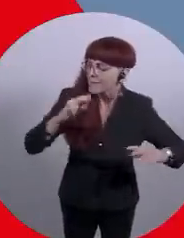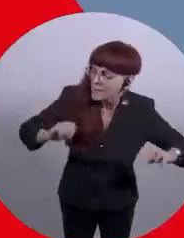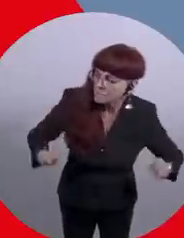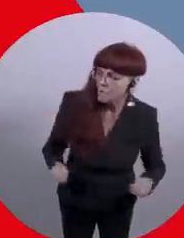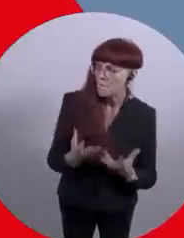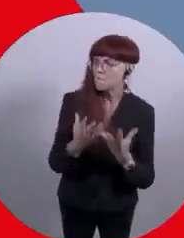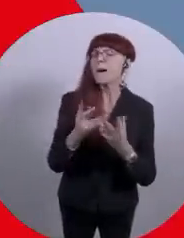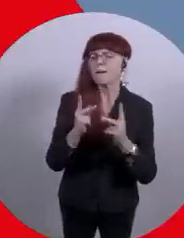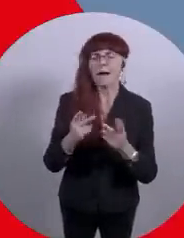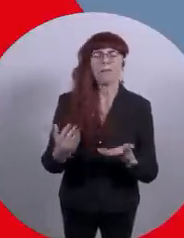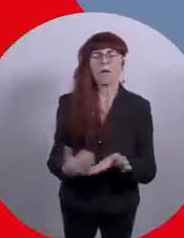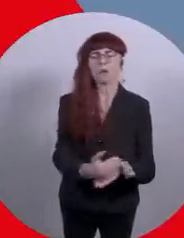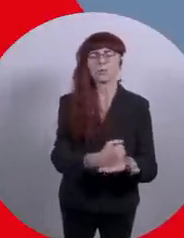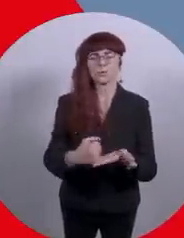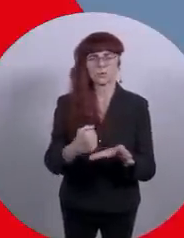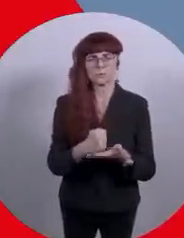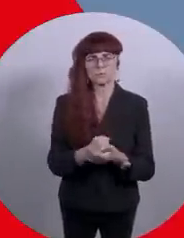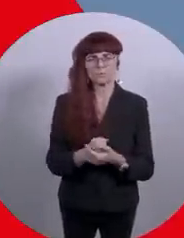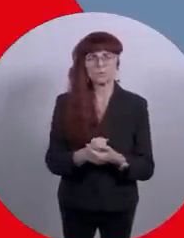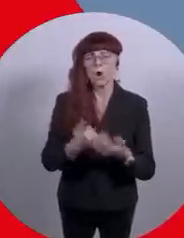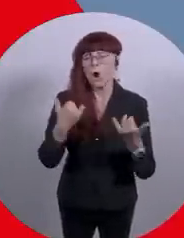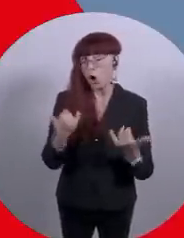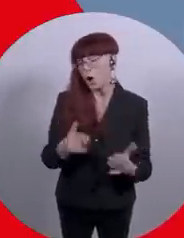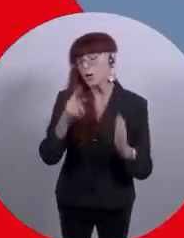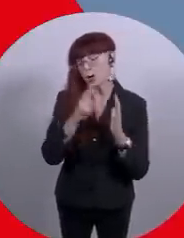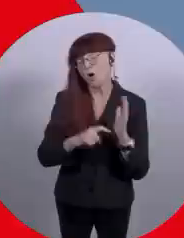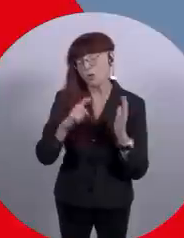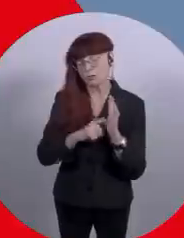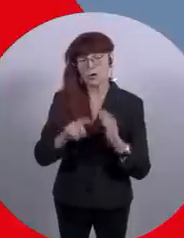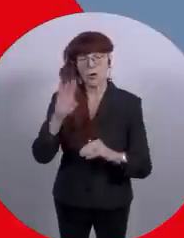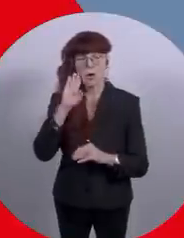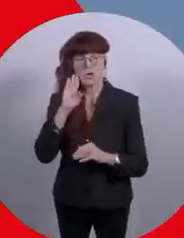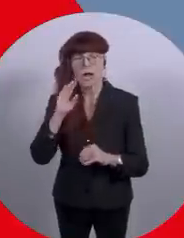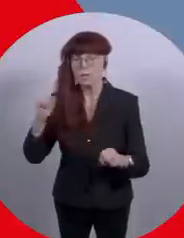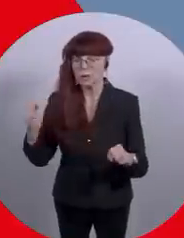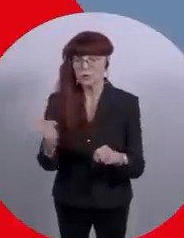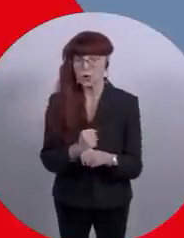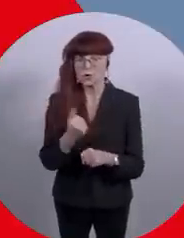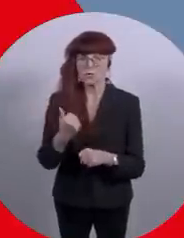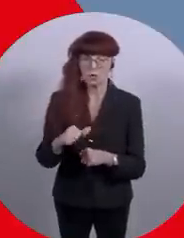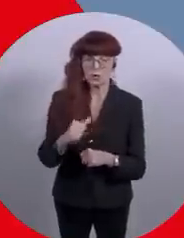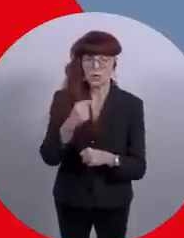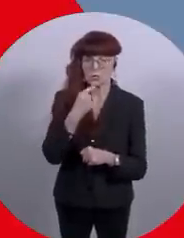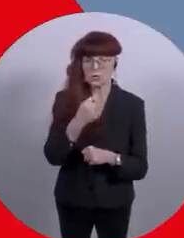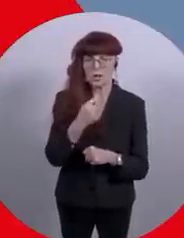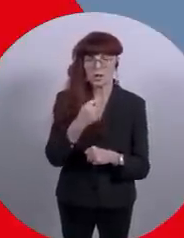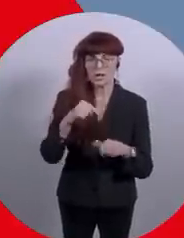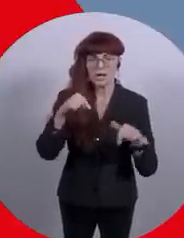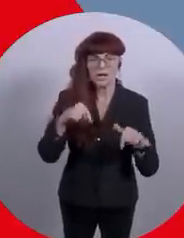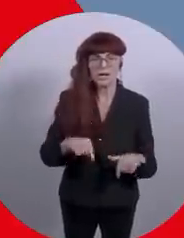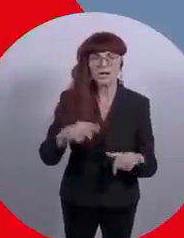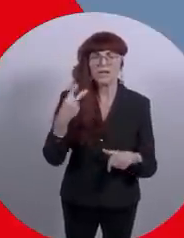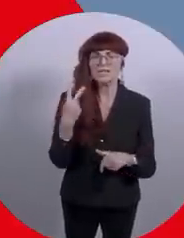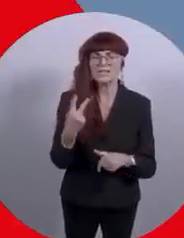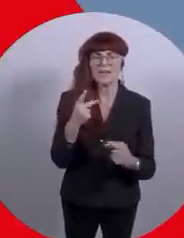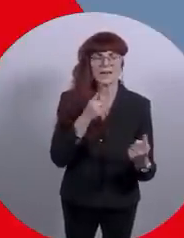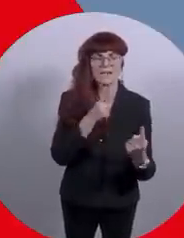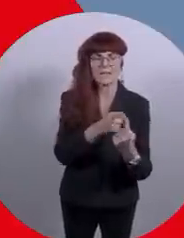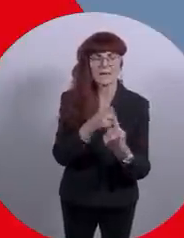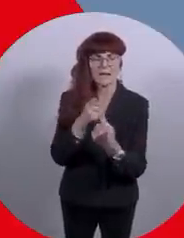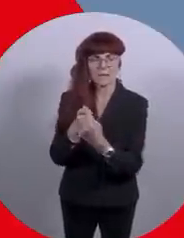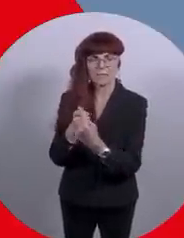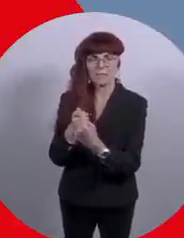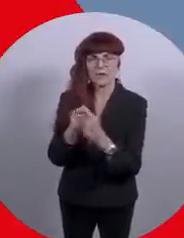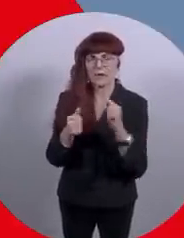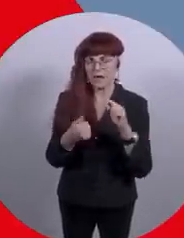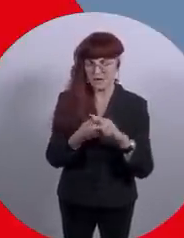und wir haben heute das schon sehr oft gehört und ich möchte es trotzdem mal sagen wir haben hier zwei große Ziele das ist die